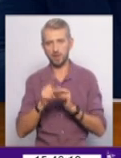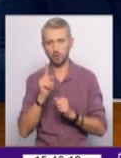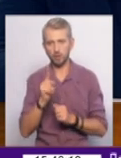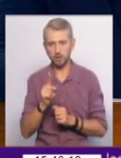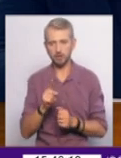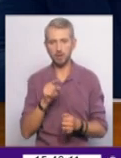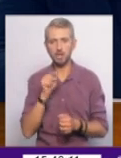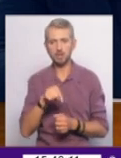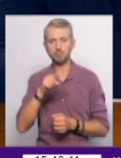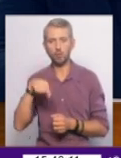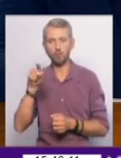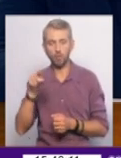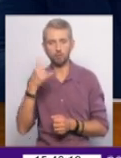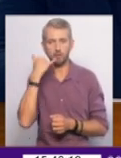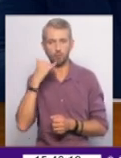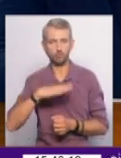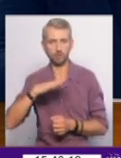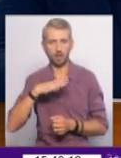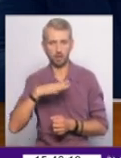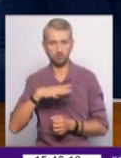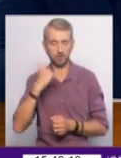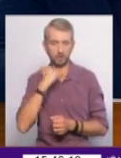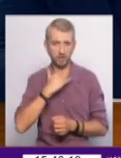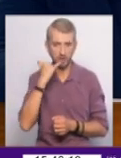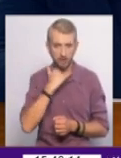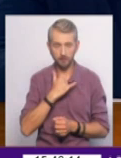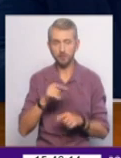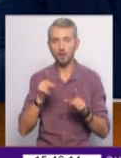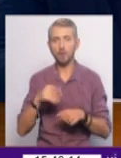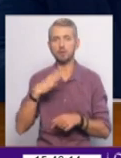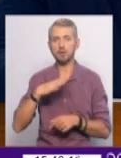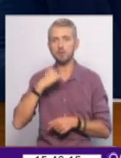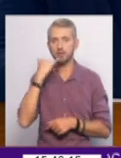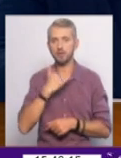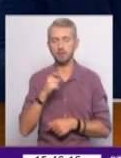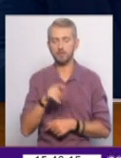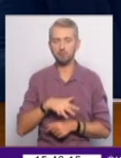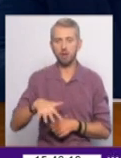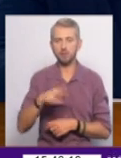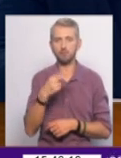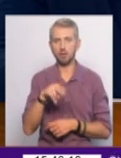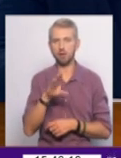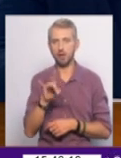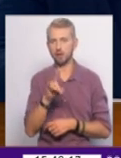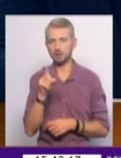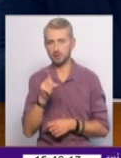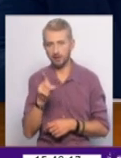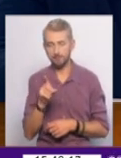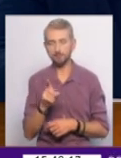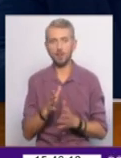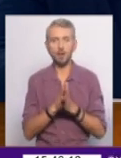223-09-71. Саме за цим номером телефону ми чекаємо дзвінків. І, звичайно, ми чекаємо дзвінків з масиву ДВРЗ. Будь ласка, жителі